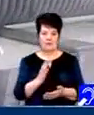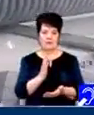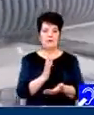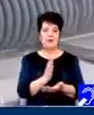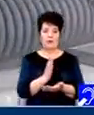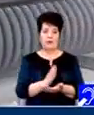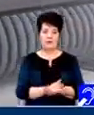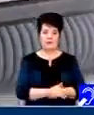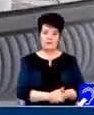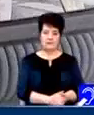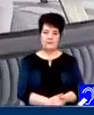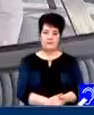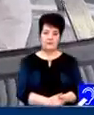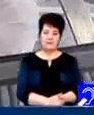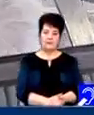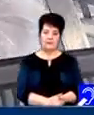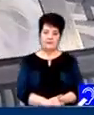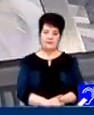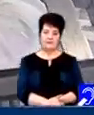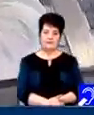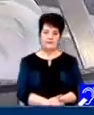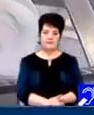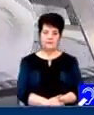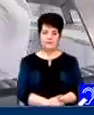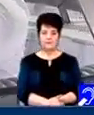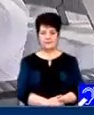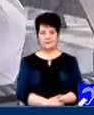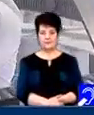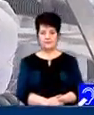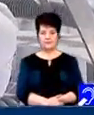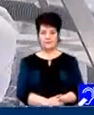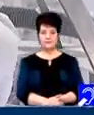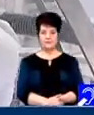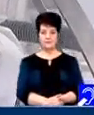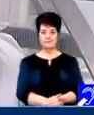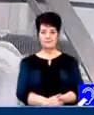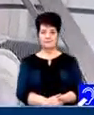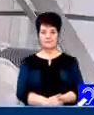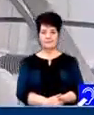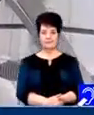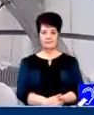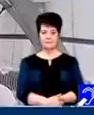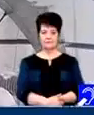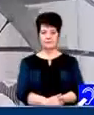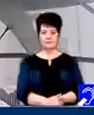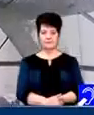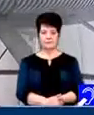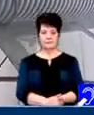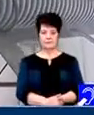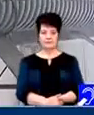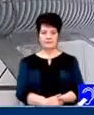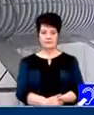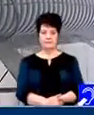una bacinella e la bacinella la pesca per poi portarla in cima al nostro sistema idroponico. Questo tubo è